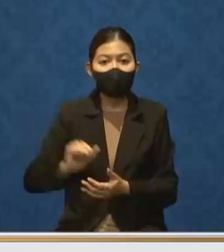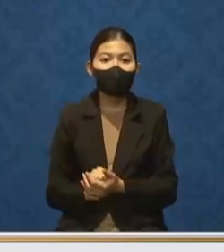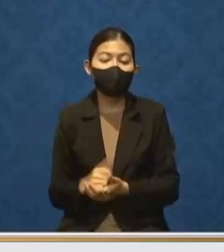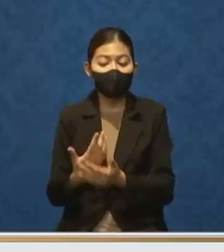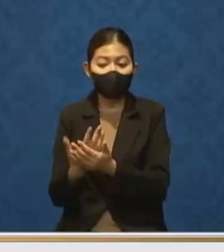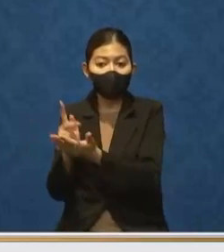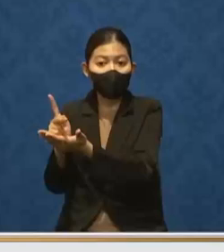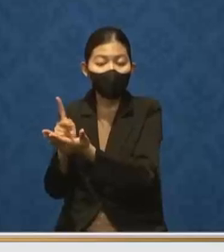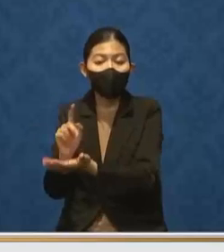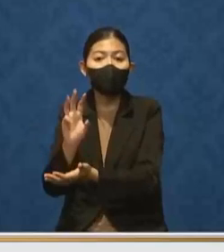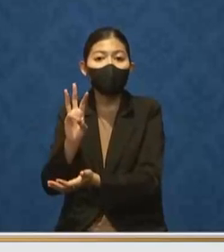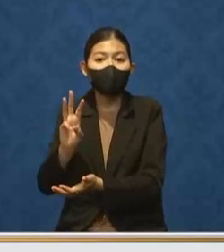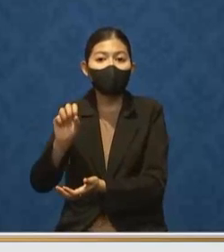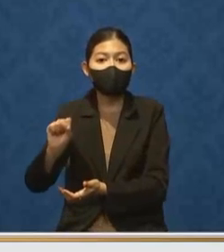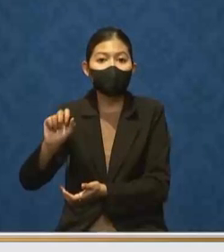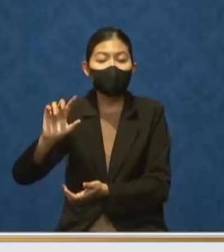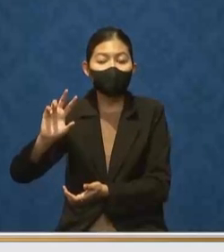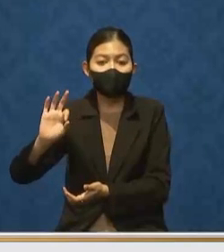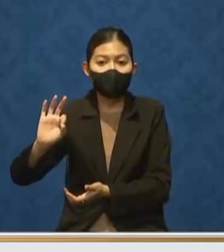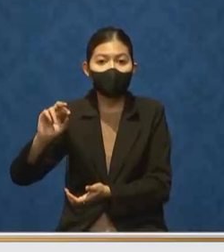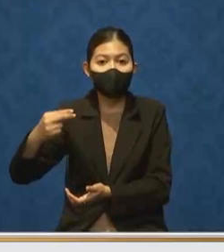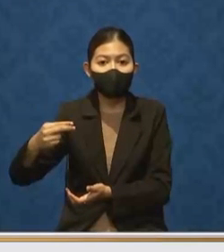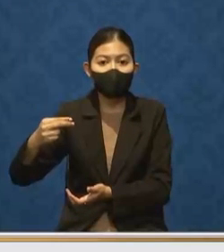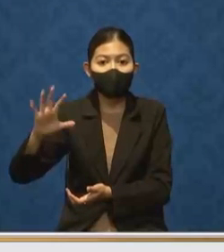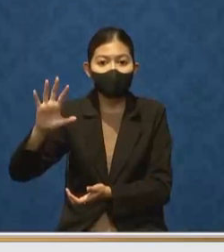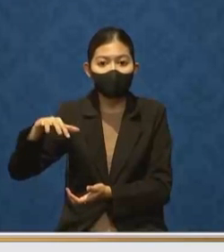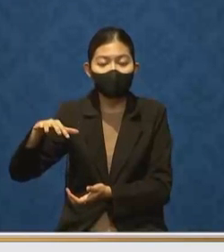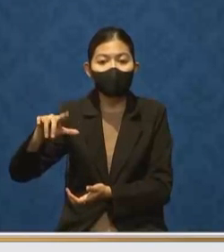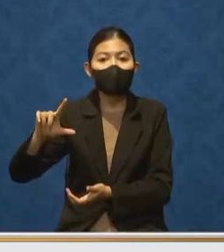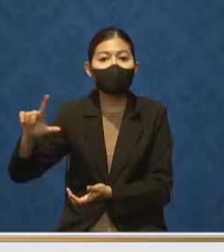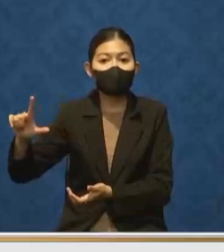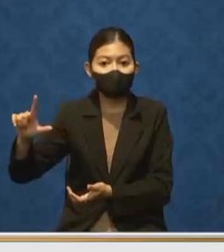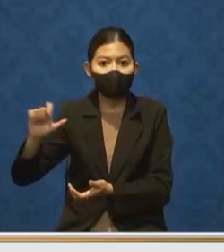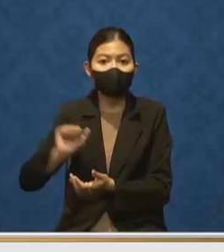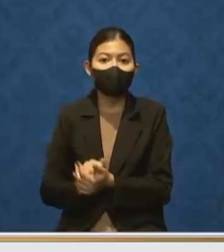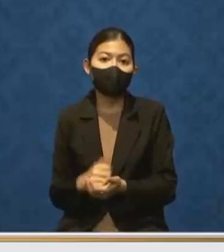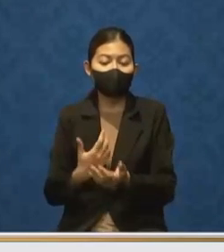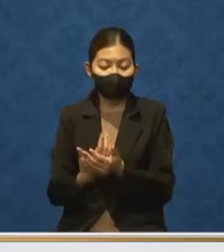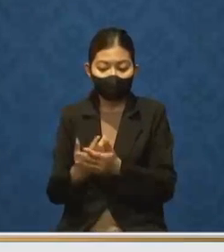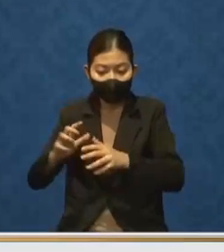จำนวน 695,000 ล้านบาทรวมเป็นรายรับจำนวน